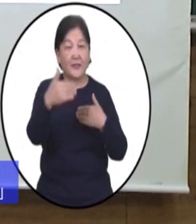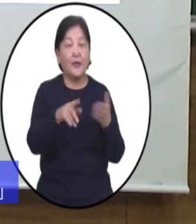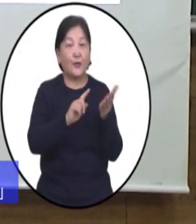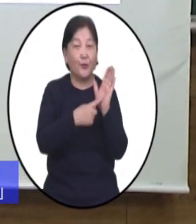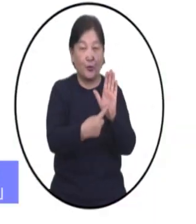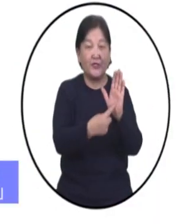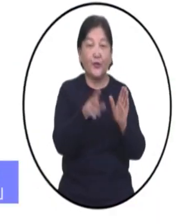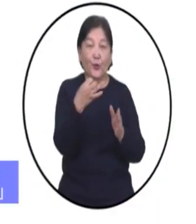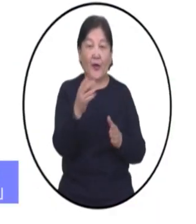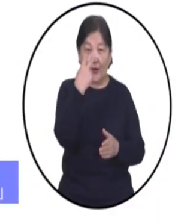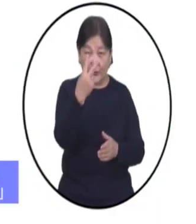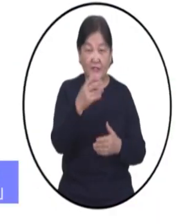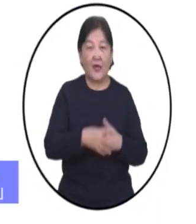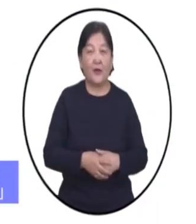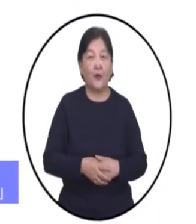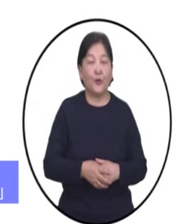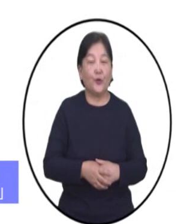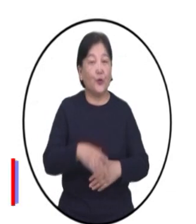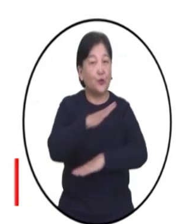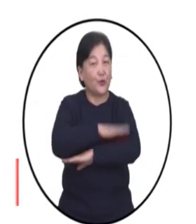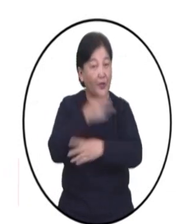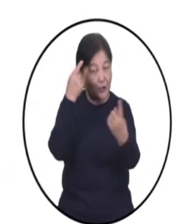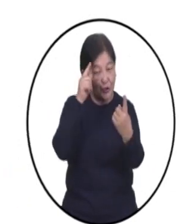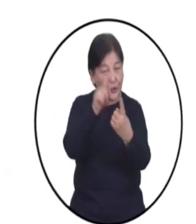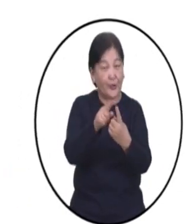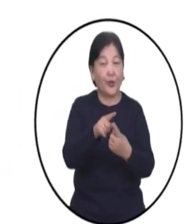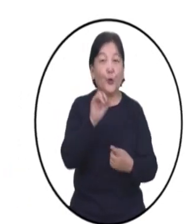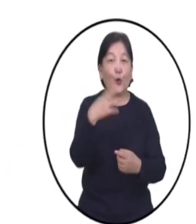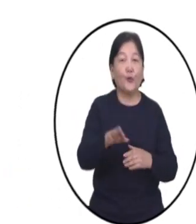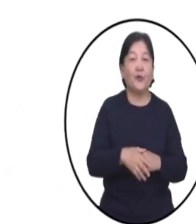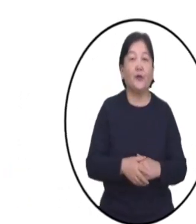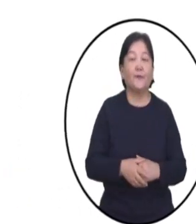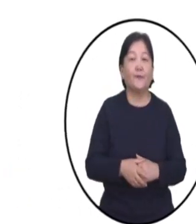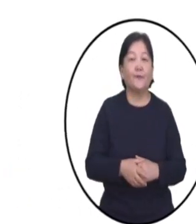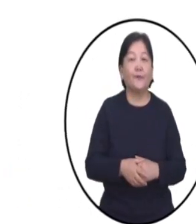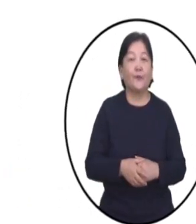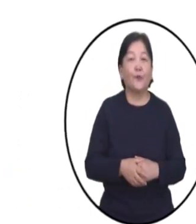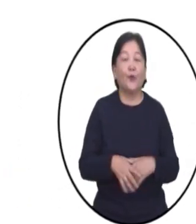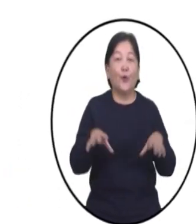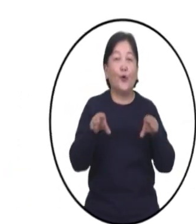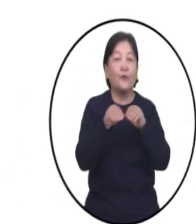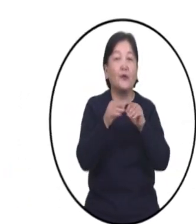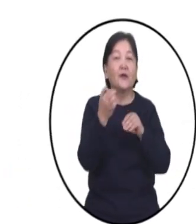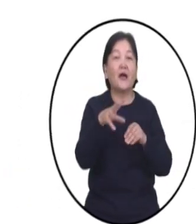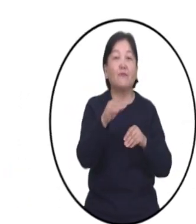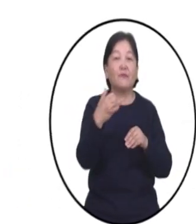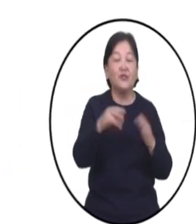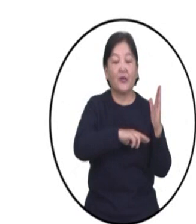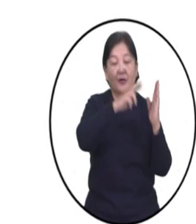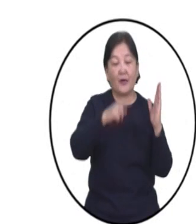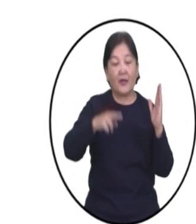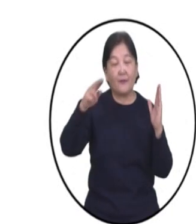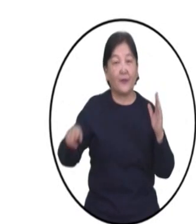үзнэ. За, суралцахуйн зорилтын хүрээнд наваад үзэх юм бол суралцахуйн зорилт нь бол хоригдлогдсон давтамжийн график хайрцагт